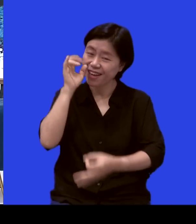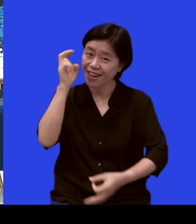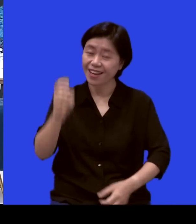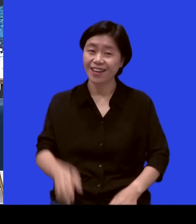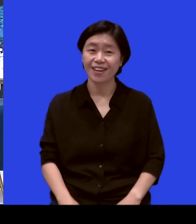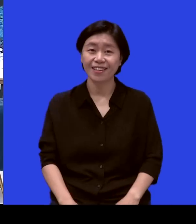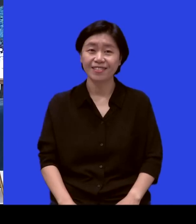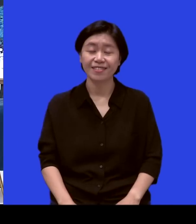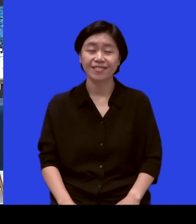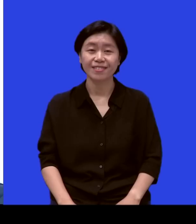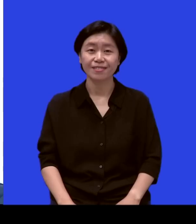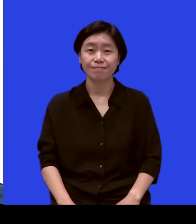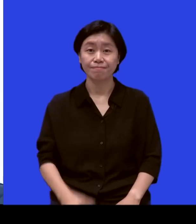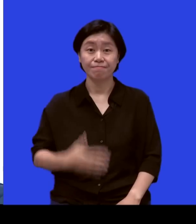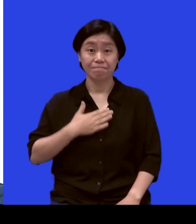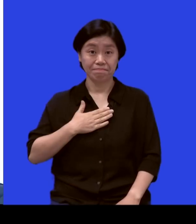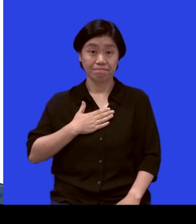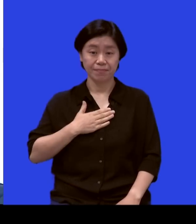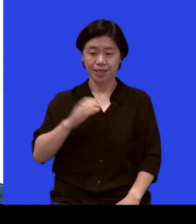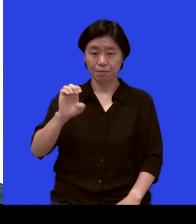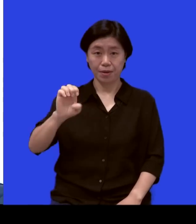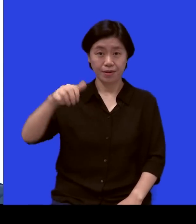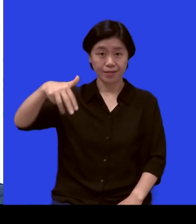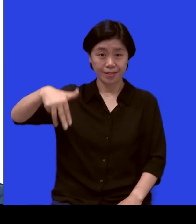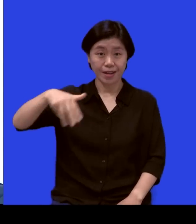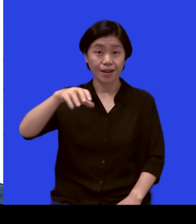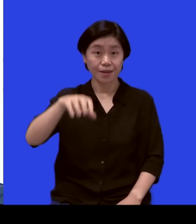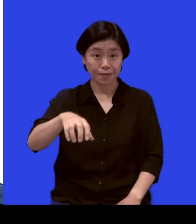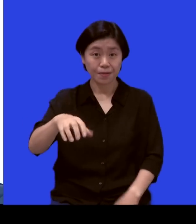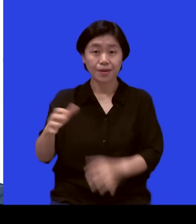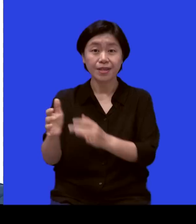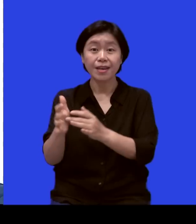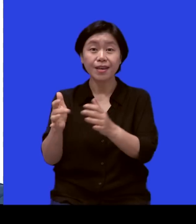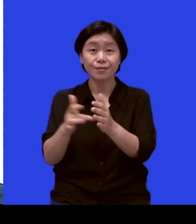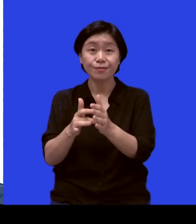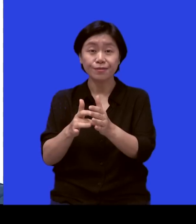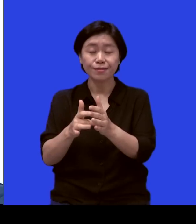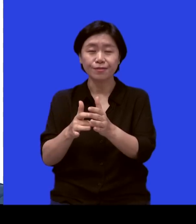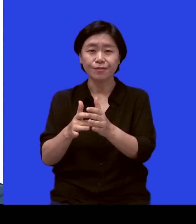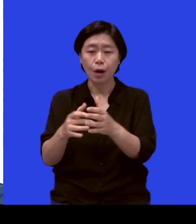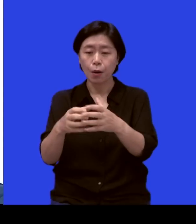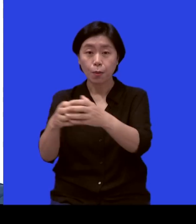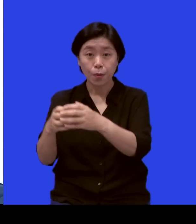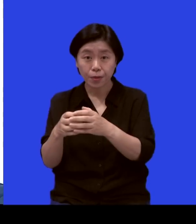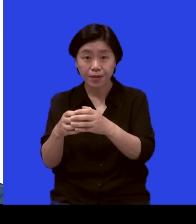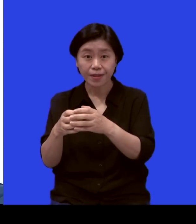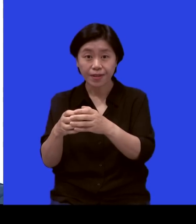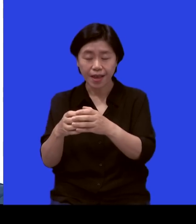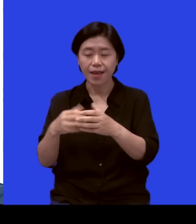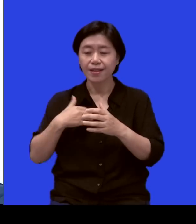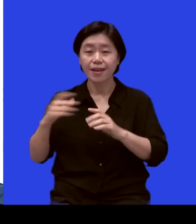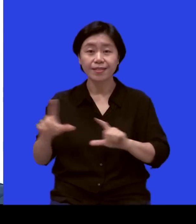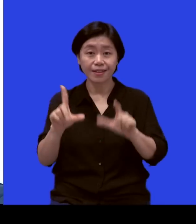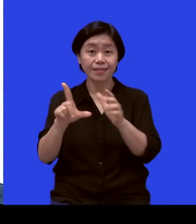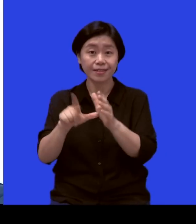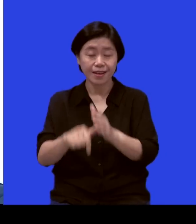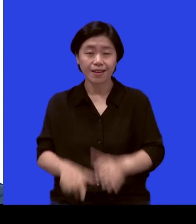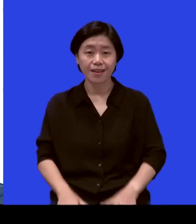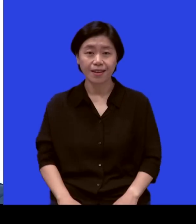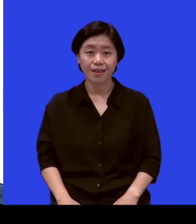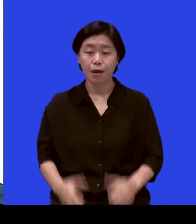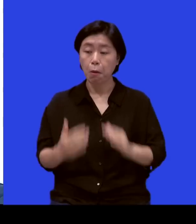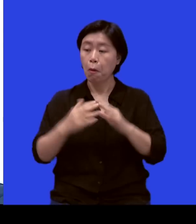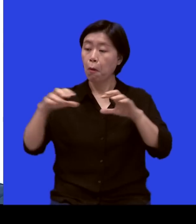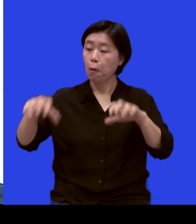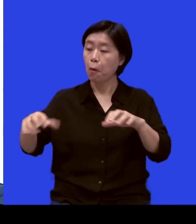제가 평창 예수공동체에서 농사짓고 일할 때는 동네 분들이 예. 처음 보니까 어서